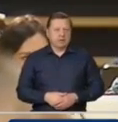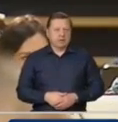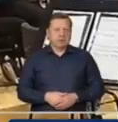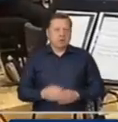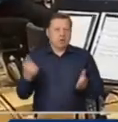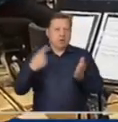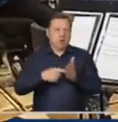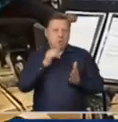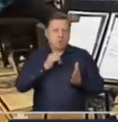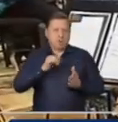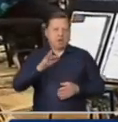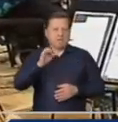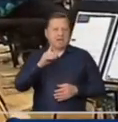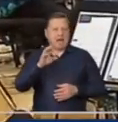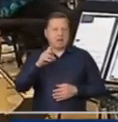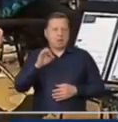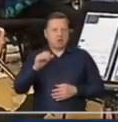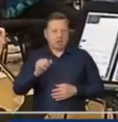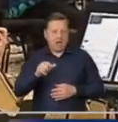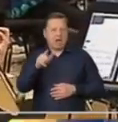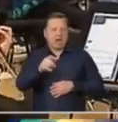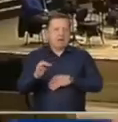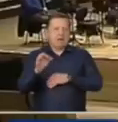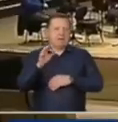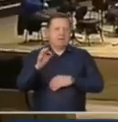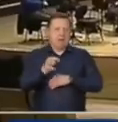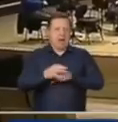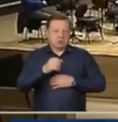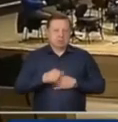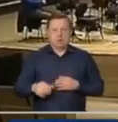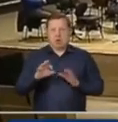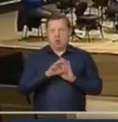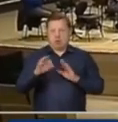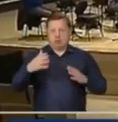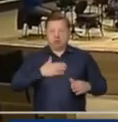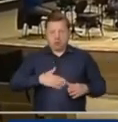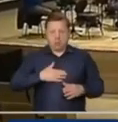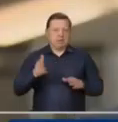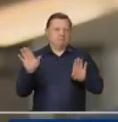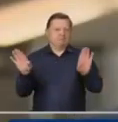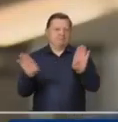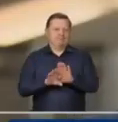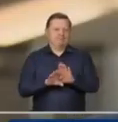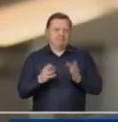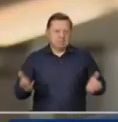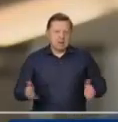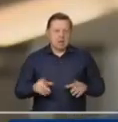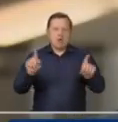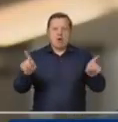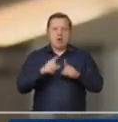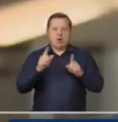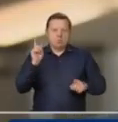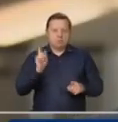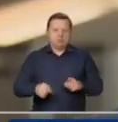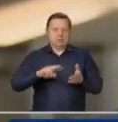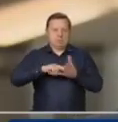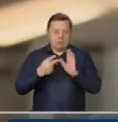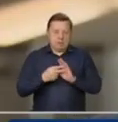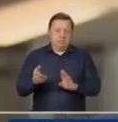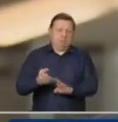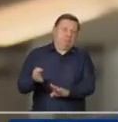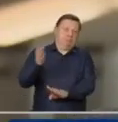Ostatnie próby w Filharmonii Warmińsko-Mazurskiej. Od soboty występy dla publiczności znów będą zawieszone. W orkiestrze trzeba planować tak, że musimy mieć czas prób i